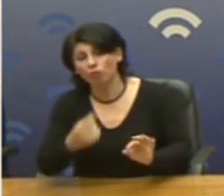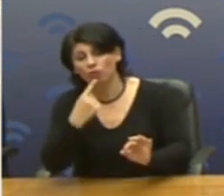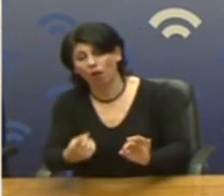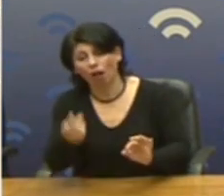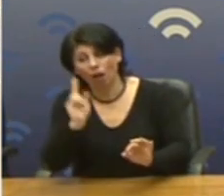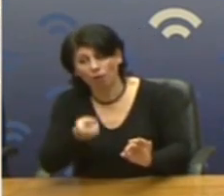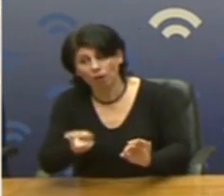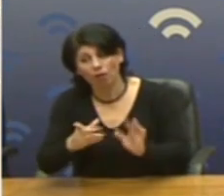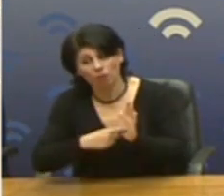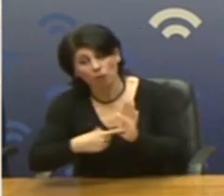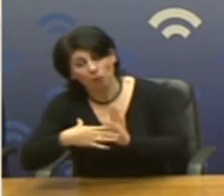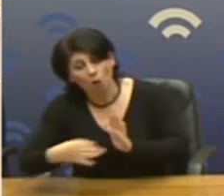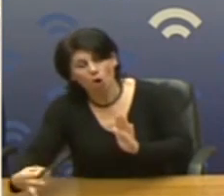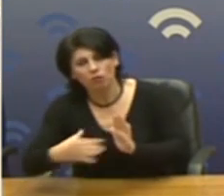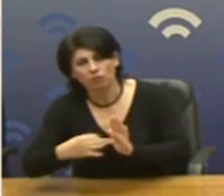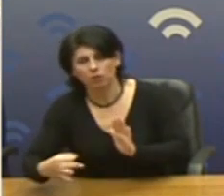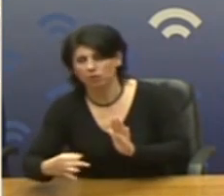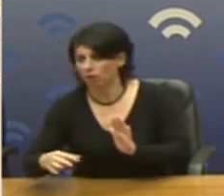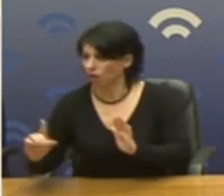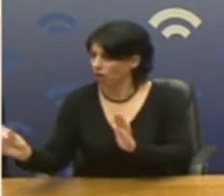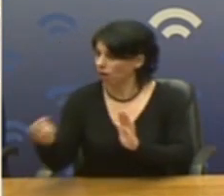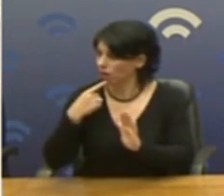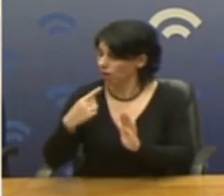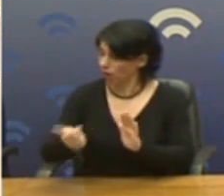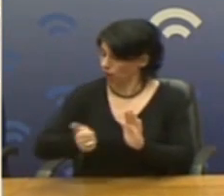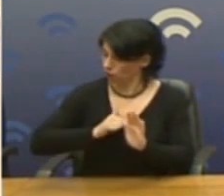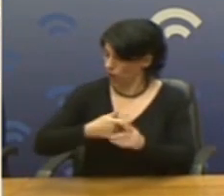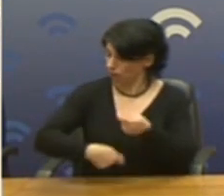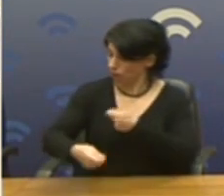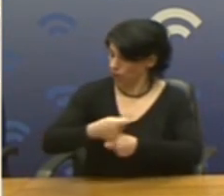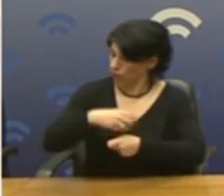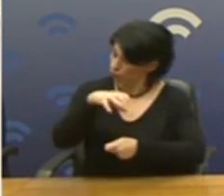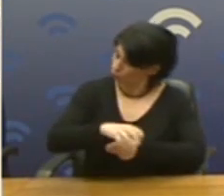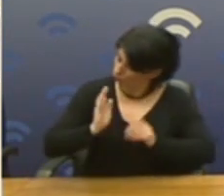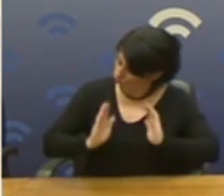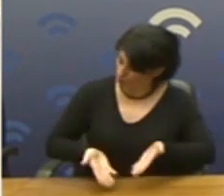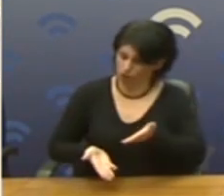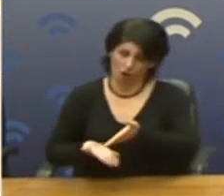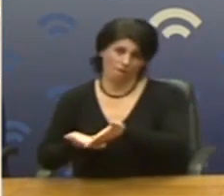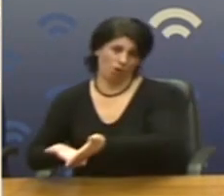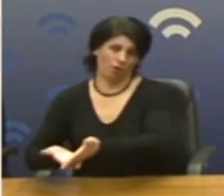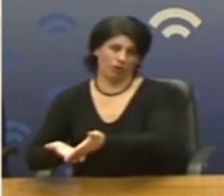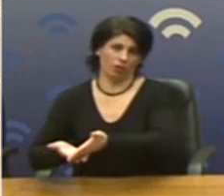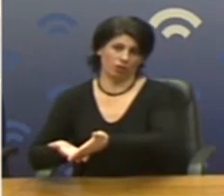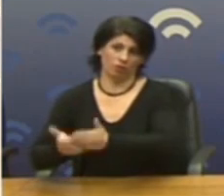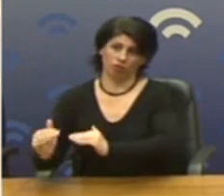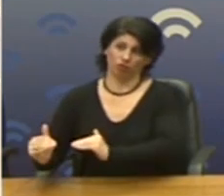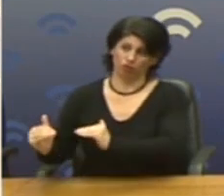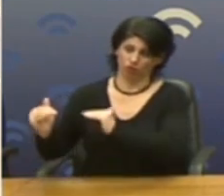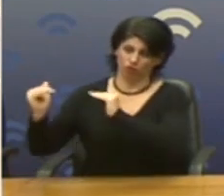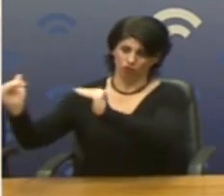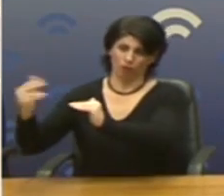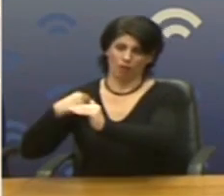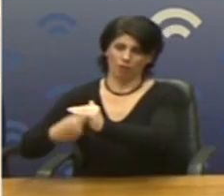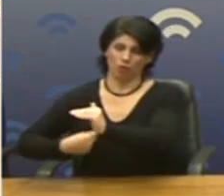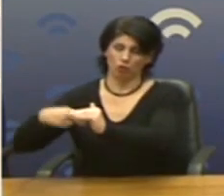όλοι σας λέτε στο λαό ότι ο ιδιωτικός επιχειρηματικός τομέας μπορεί να συμβάλλει στην αναβάθμιση του